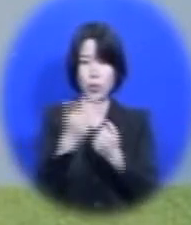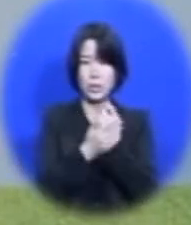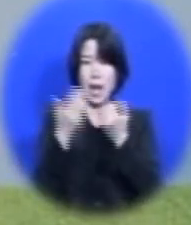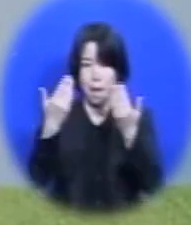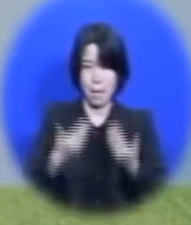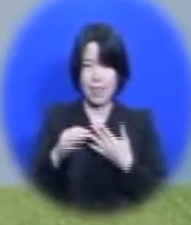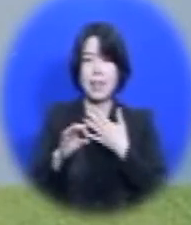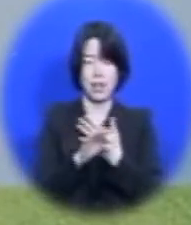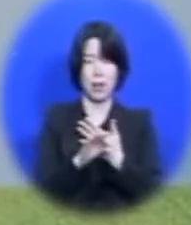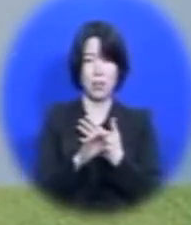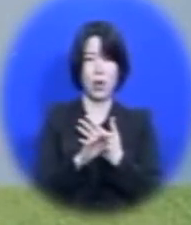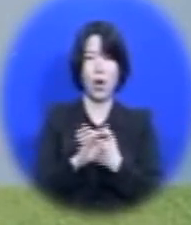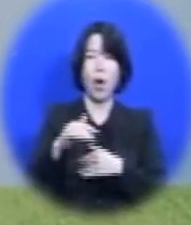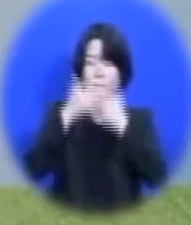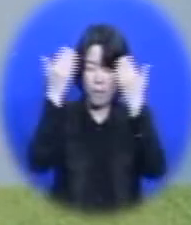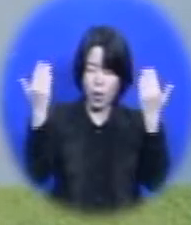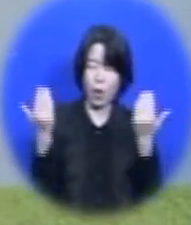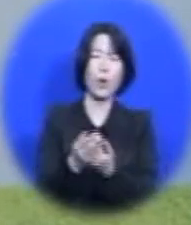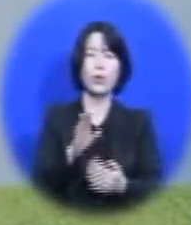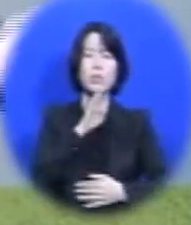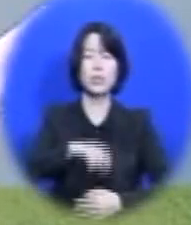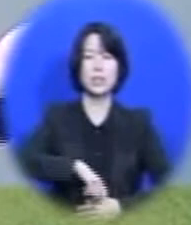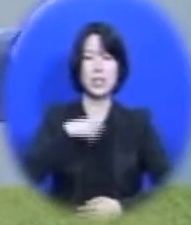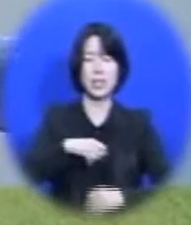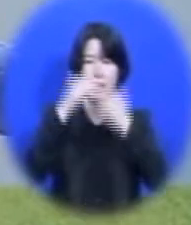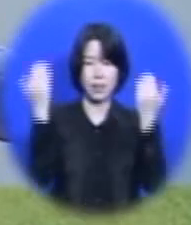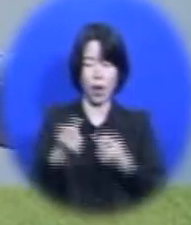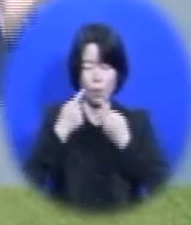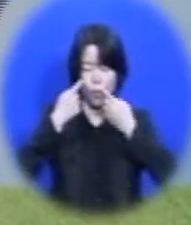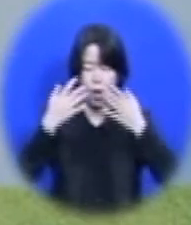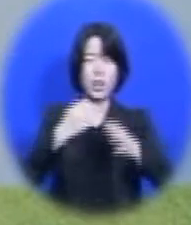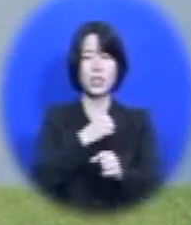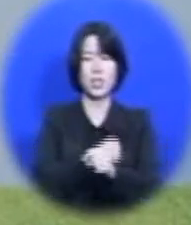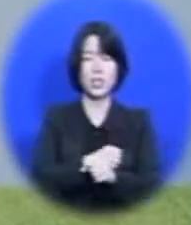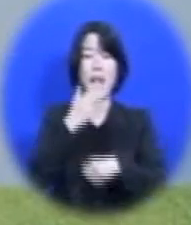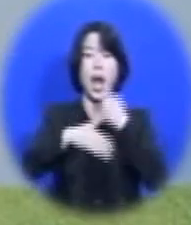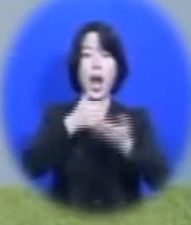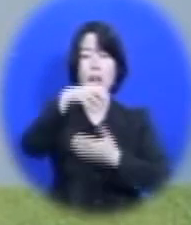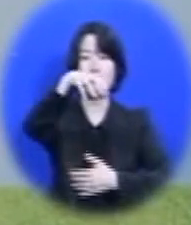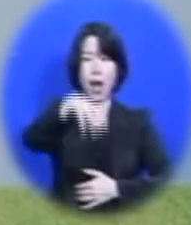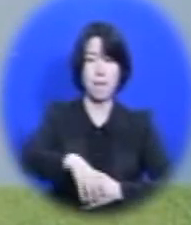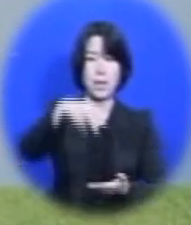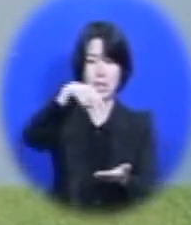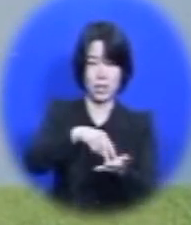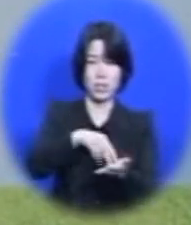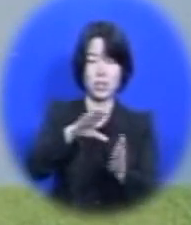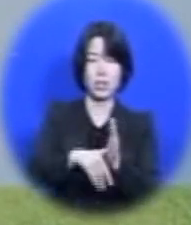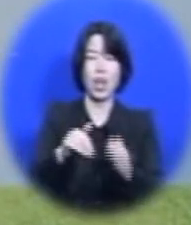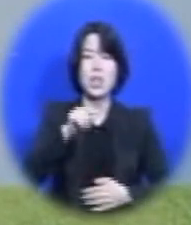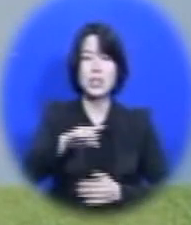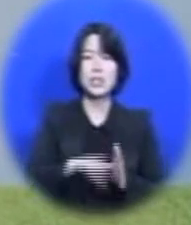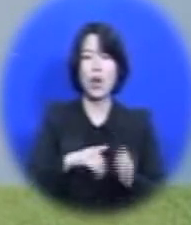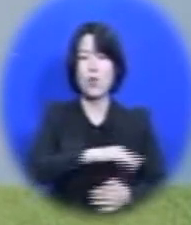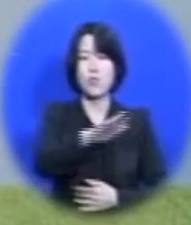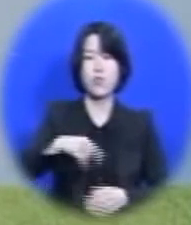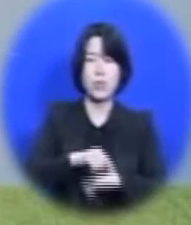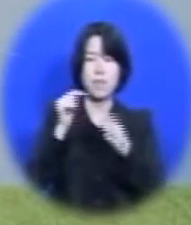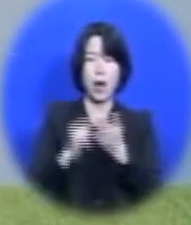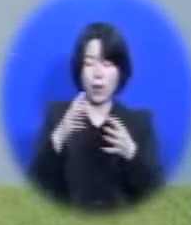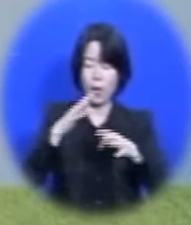받는다면 모든 진리가 다 밝혀지는 하나님 앞에 섰을 때 그때 우리의 심령은